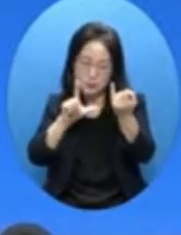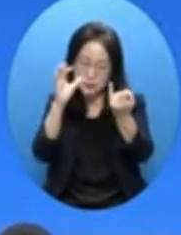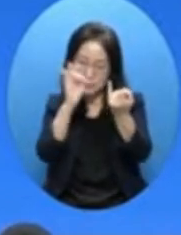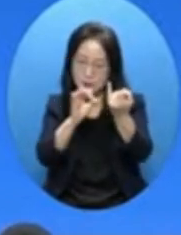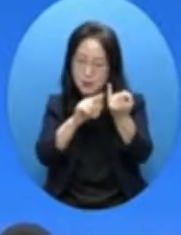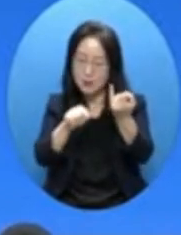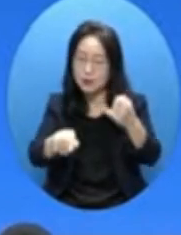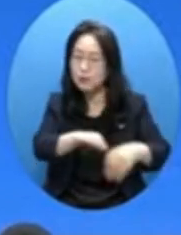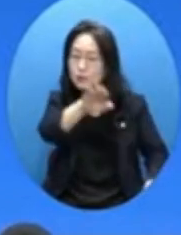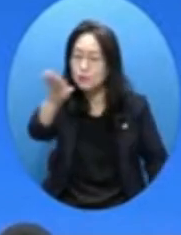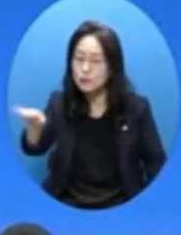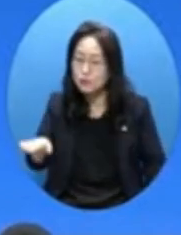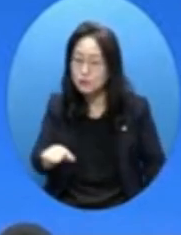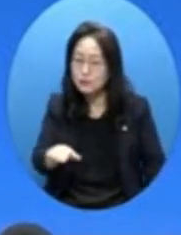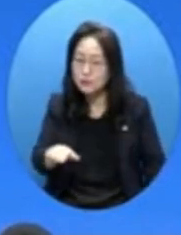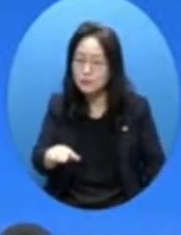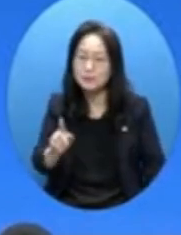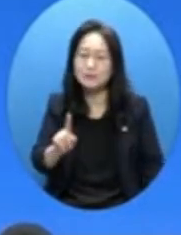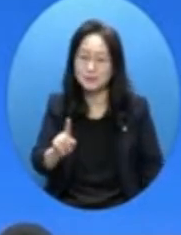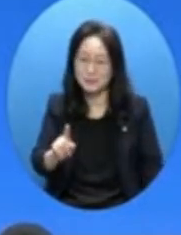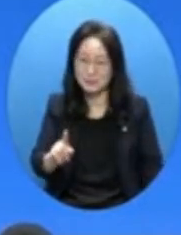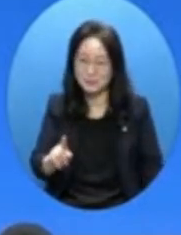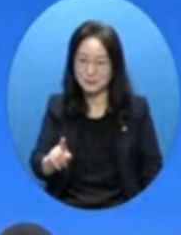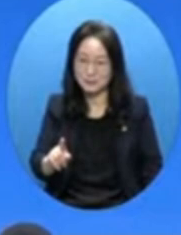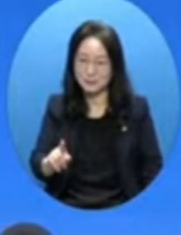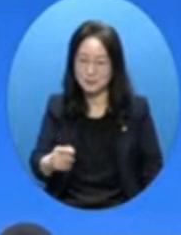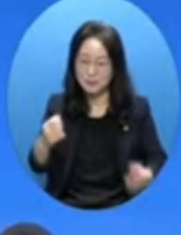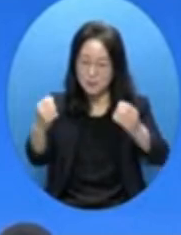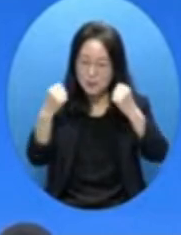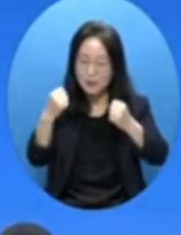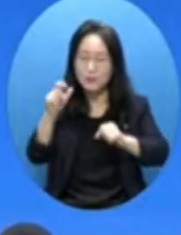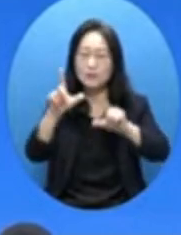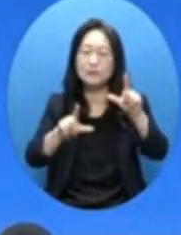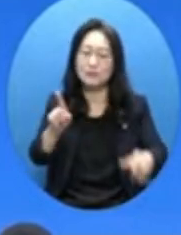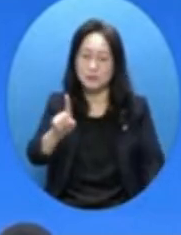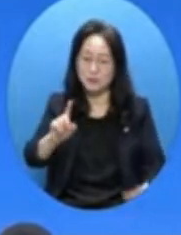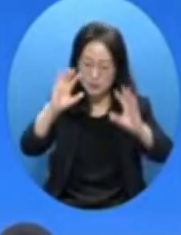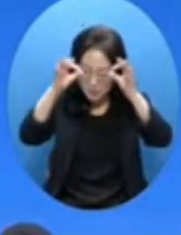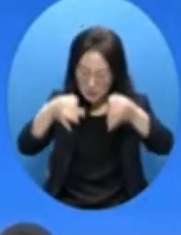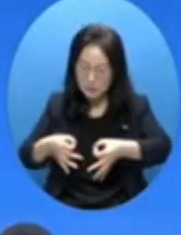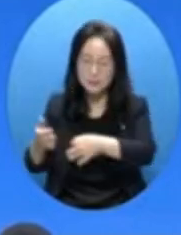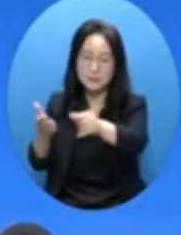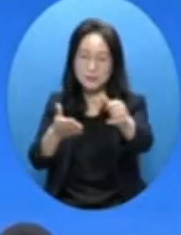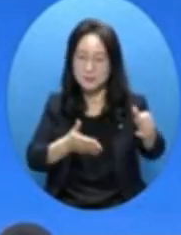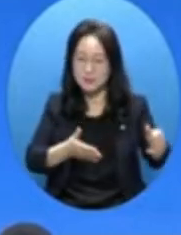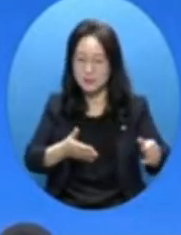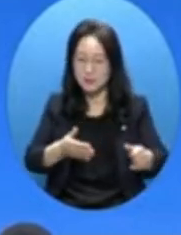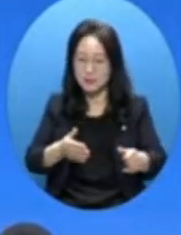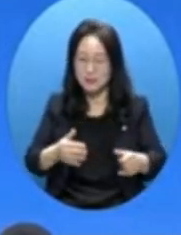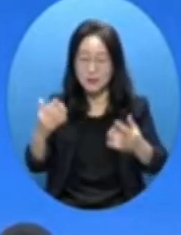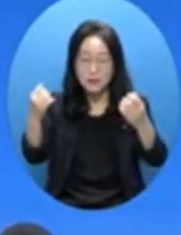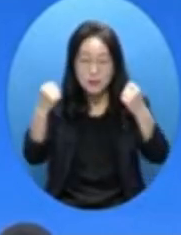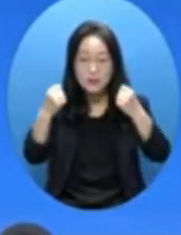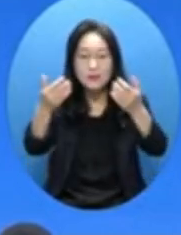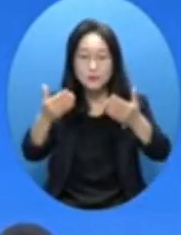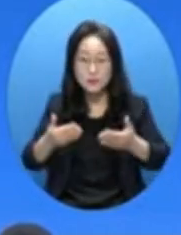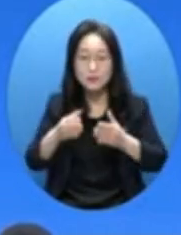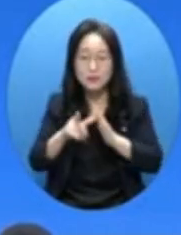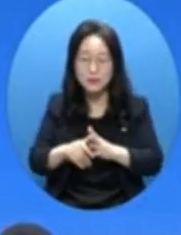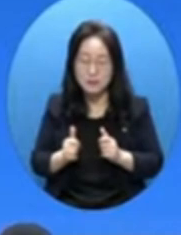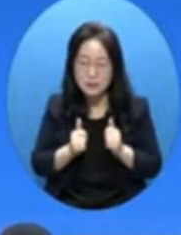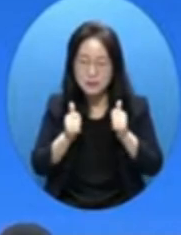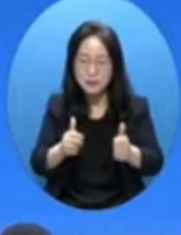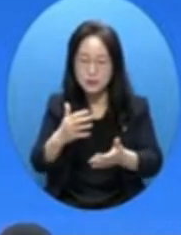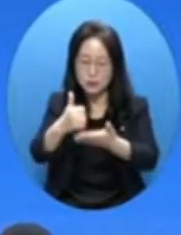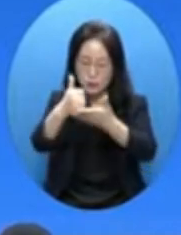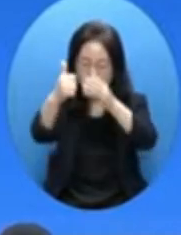모습을 어떻게 살고 있나, 어떻게 앞으로 살아갈 것인가, 우리 자신을 돌아봐야 될 것입니다. 여러분 건강을 주셨을 때 힘써 주님 일